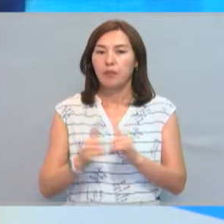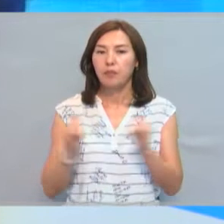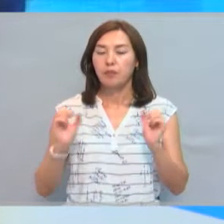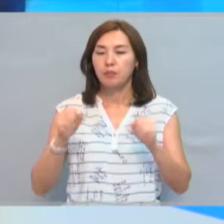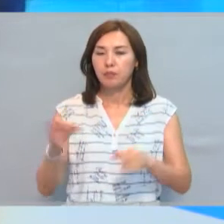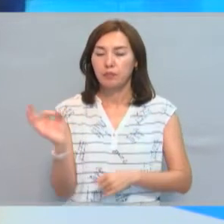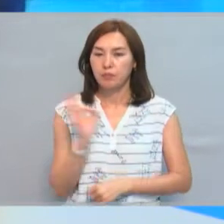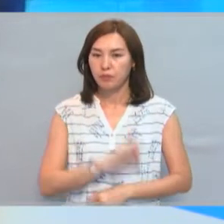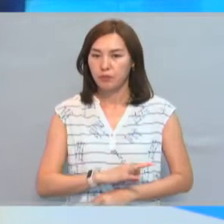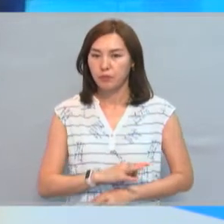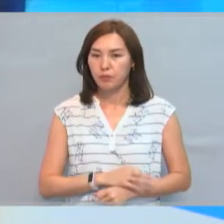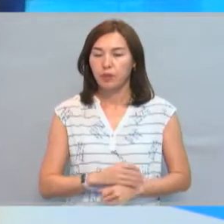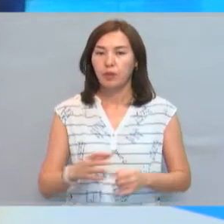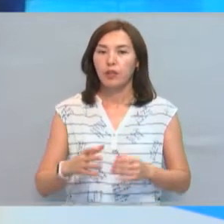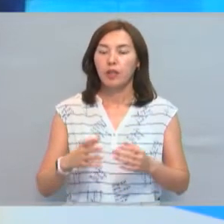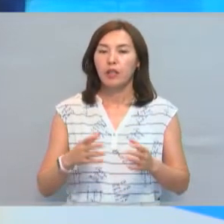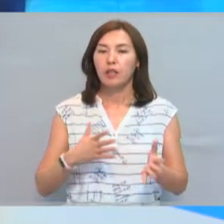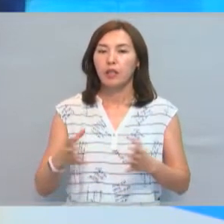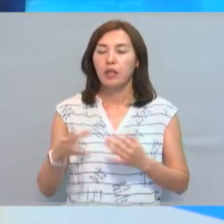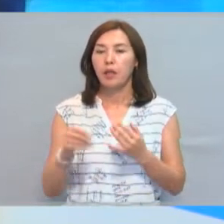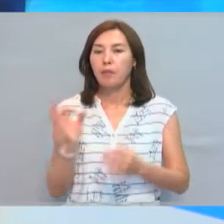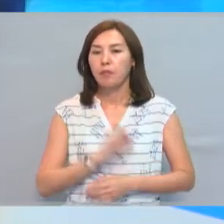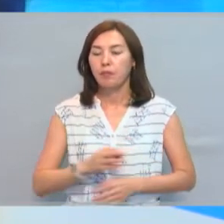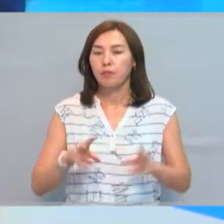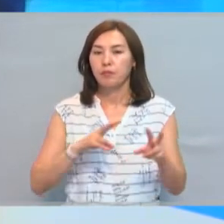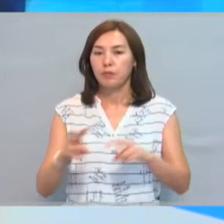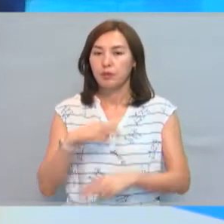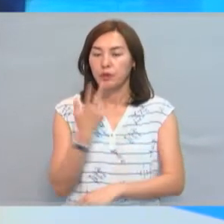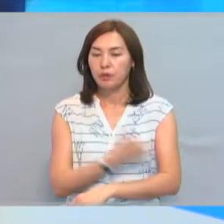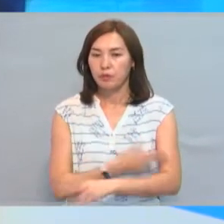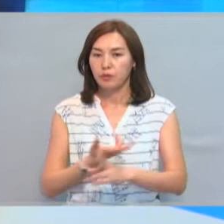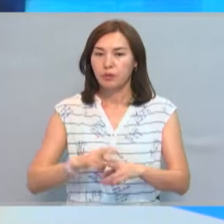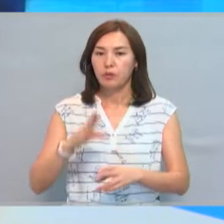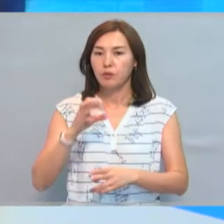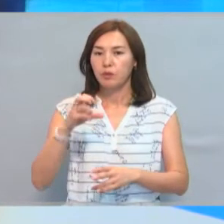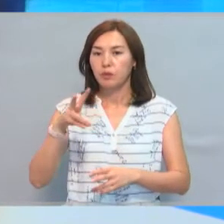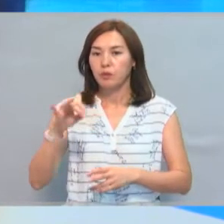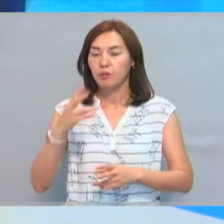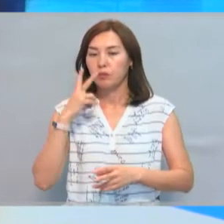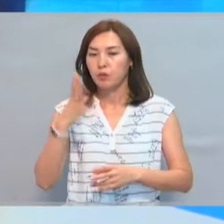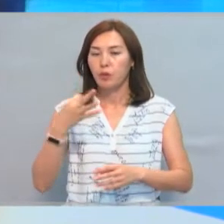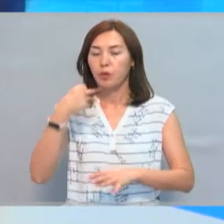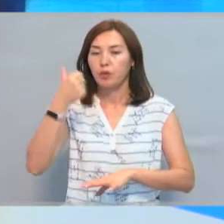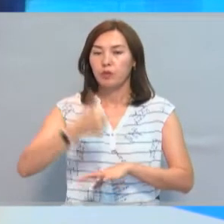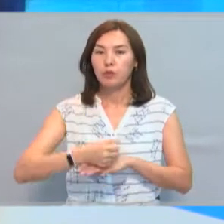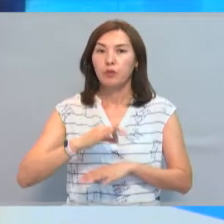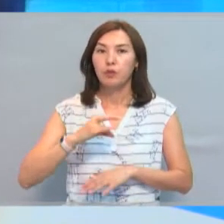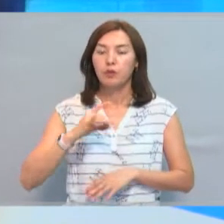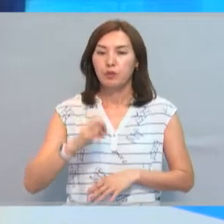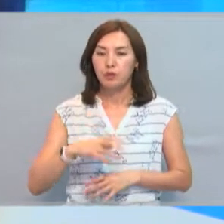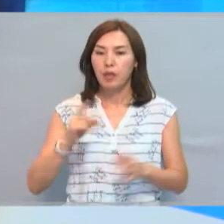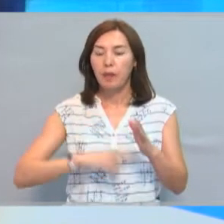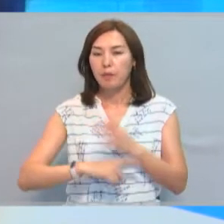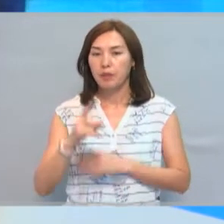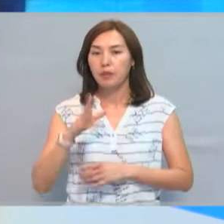мүмкіндіктерін қолданау отырып, жосықсыз жер пайдаланушыларға бақылау күшетілген. Космомониторинг көрсеткіштері обылса әкімі өмірзакшу кейфтің